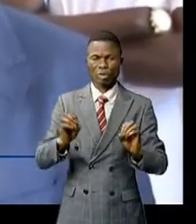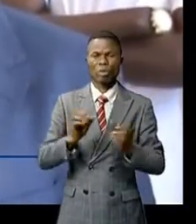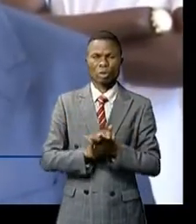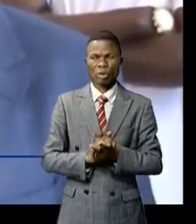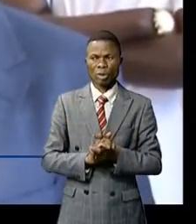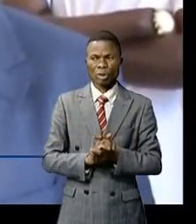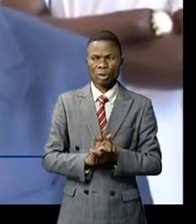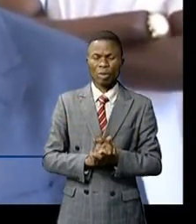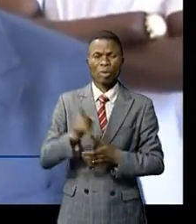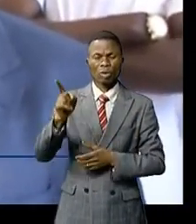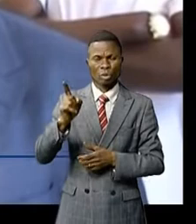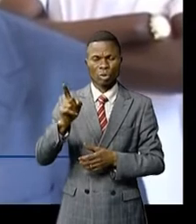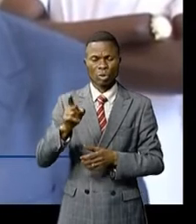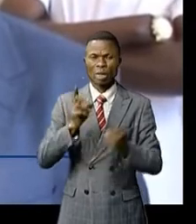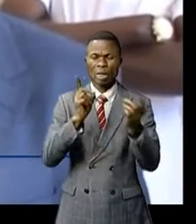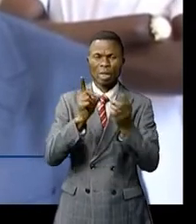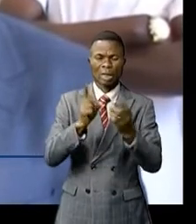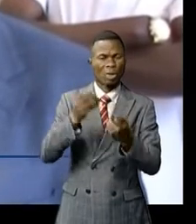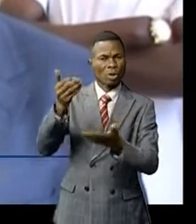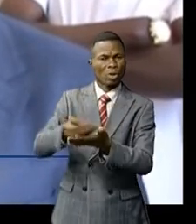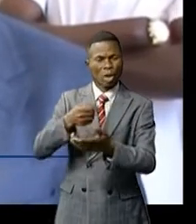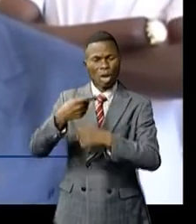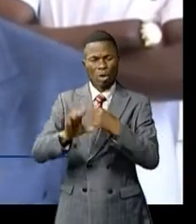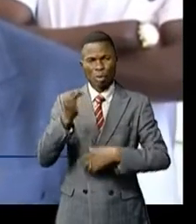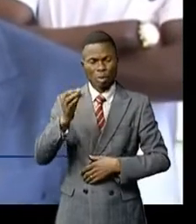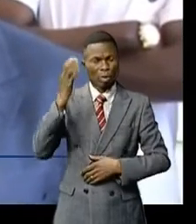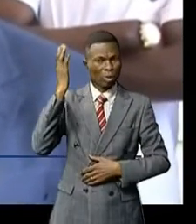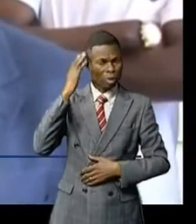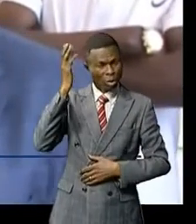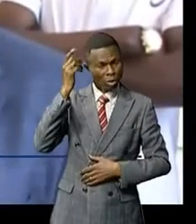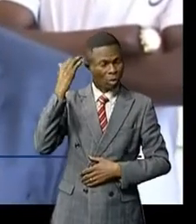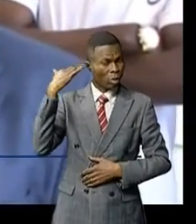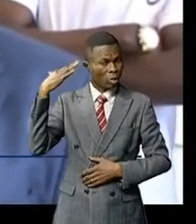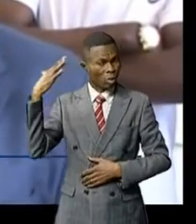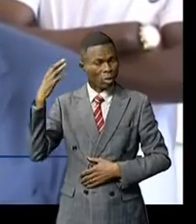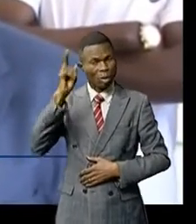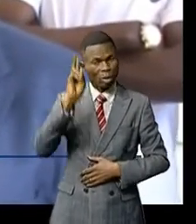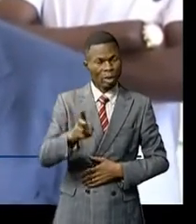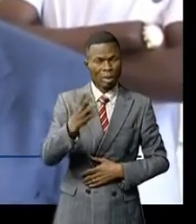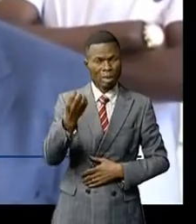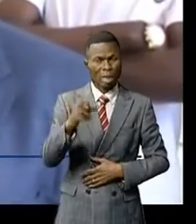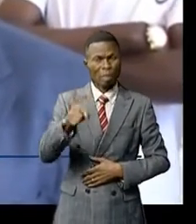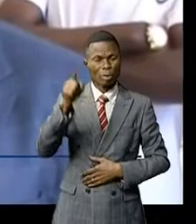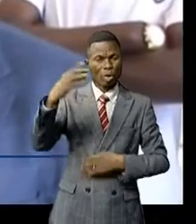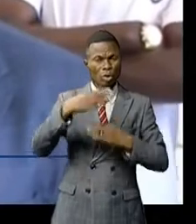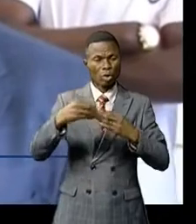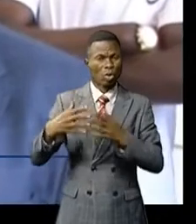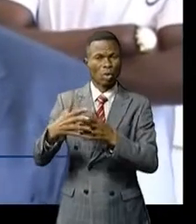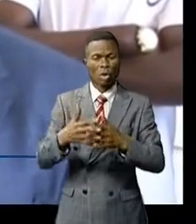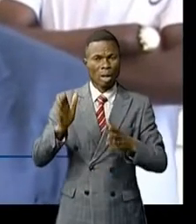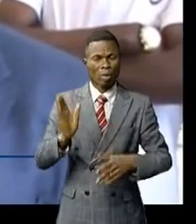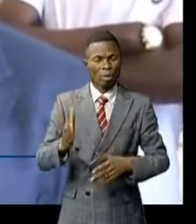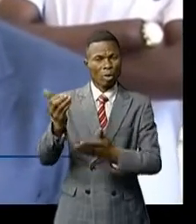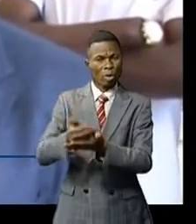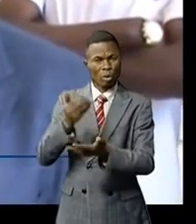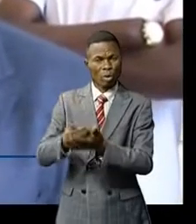AVZ n'a pas encore abordé l'exploitation et nous apprenons qu'un accord d'environ 240 millions de dollars américains pour